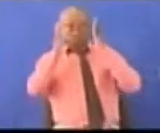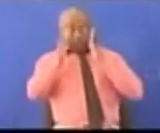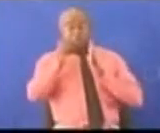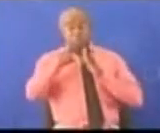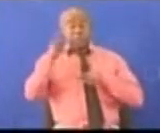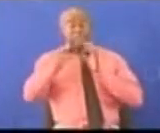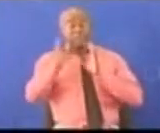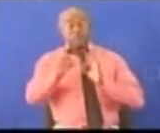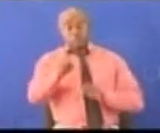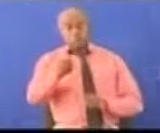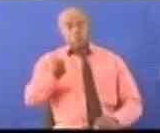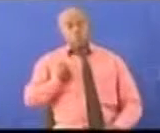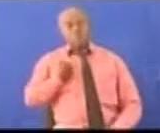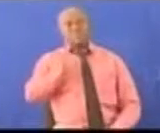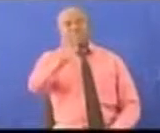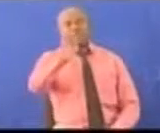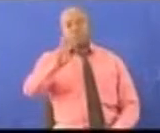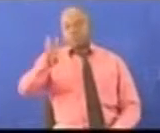vizuri.